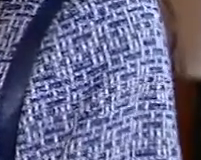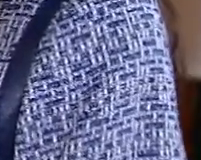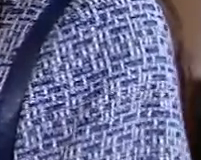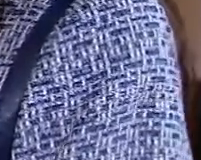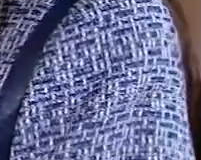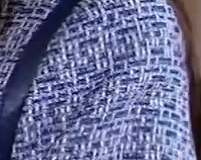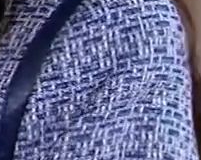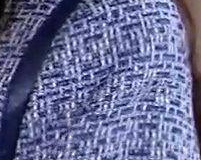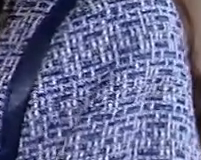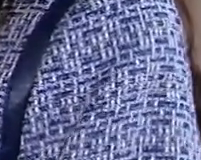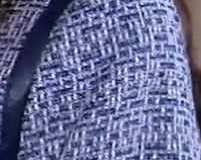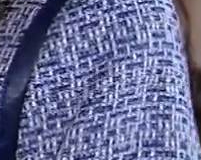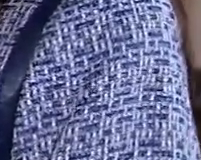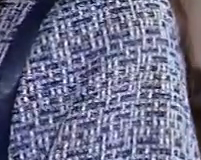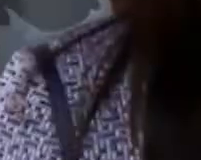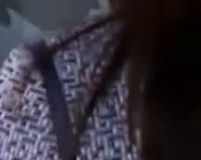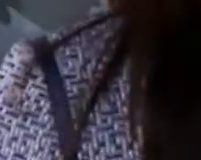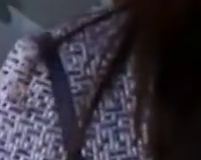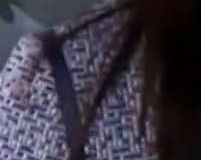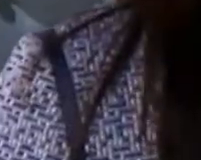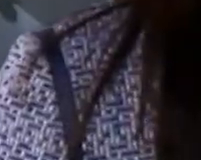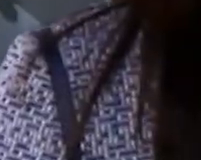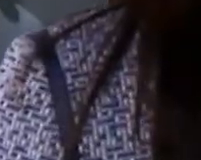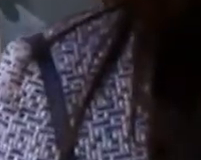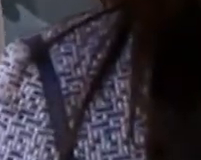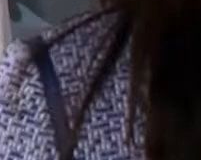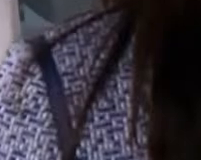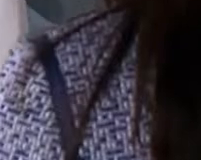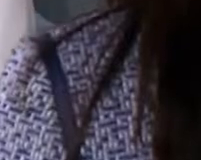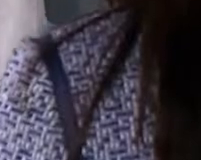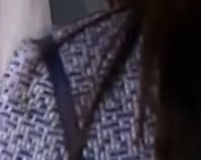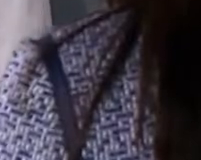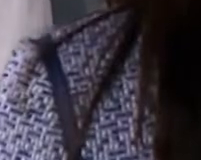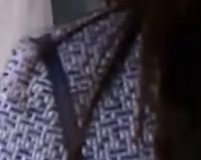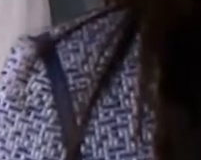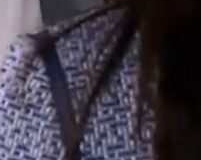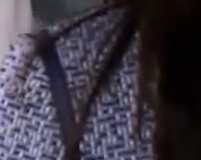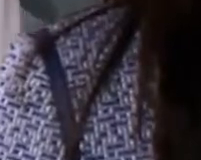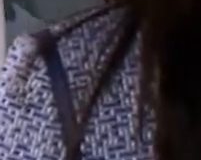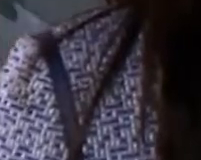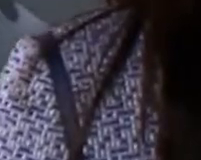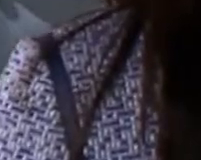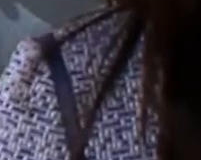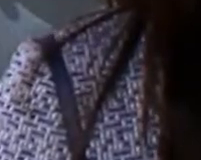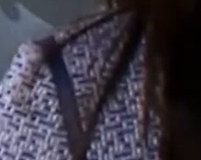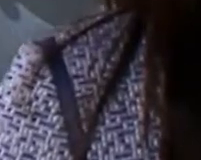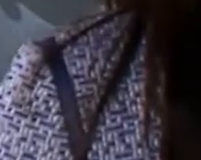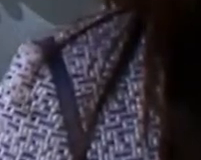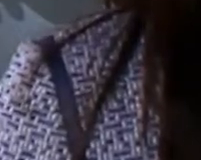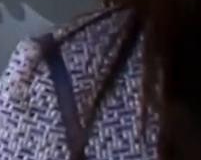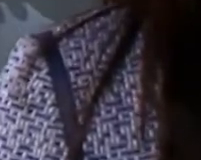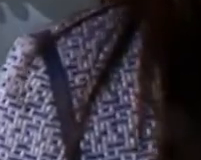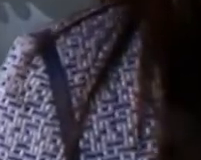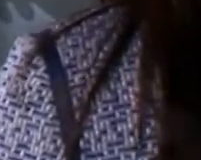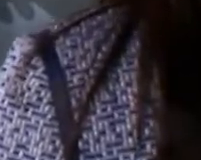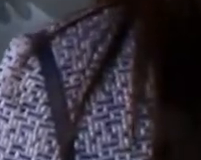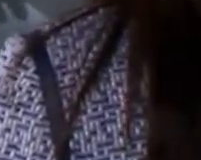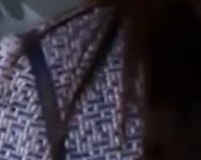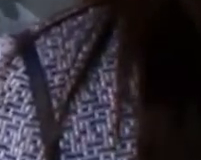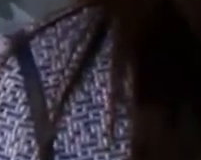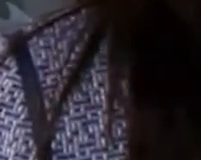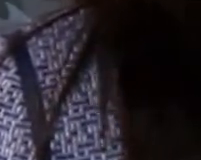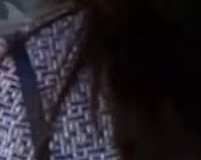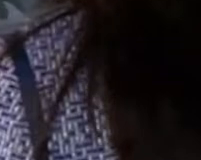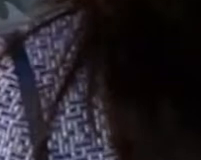doubt because you're somehow involved. You ought to say something, honey. I'm quite sure that you have nothing to do with the